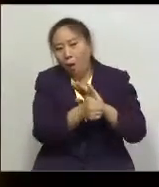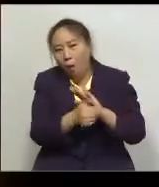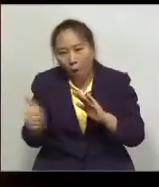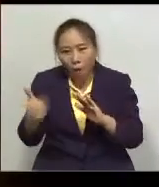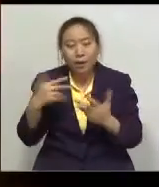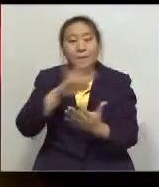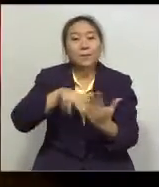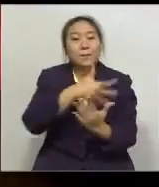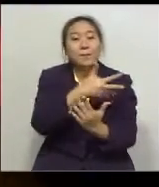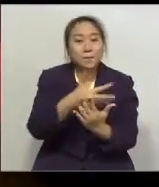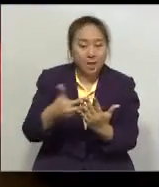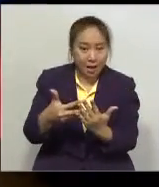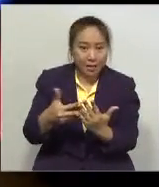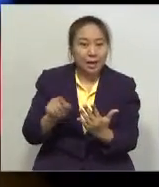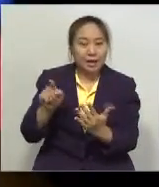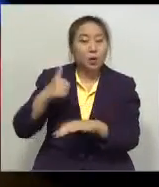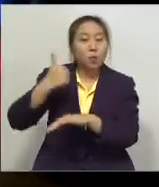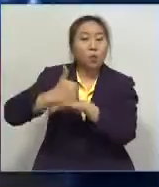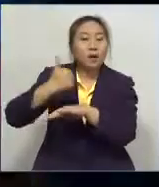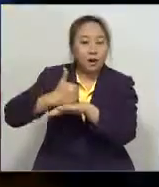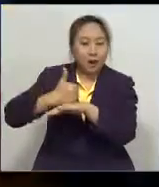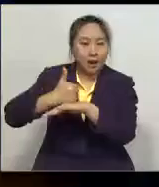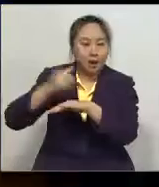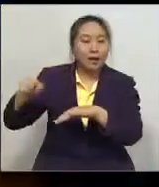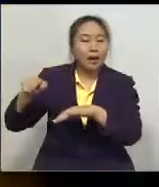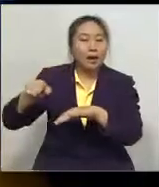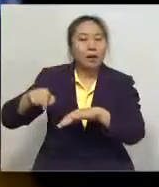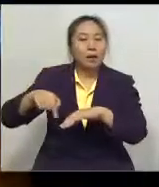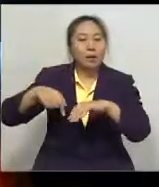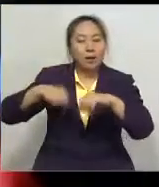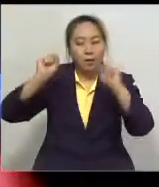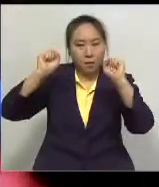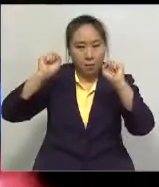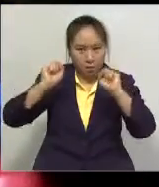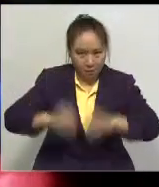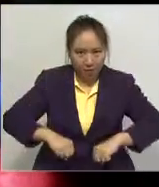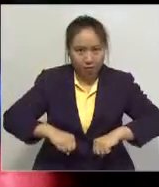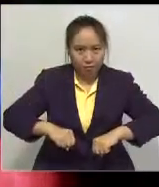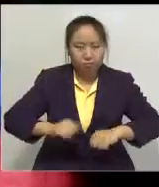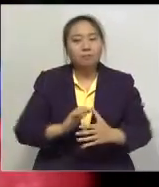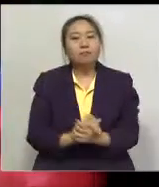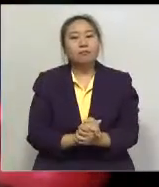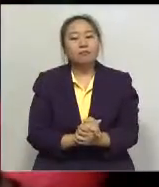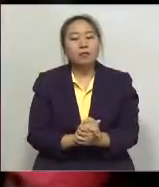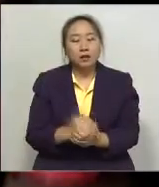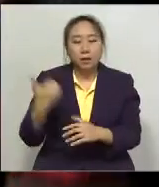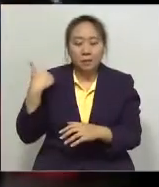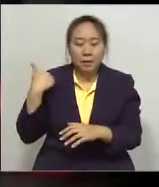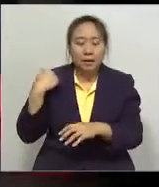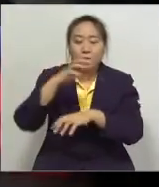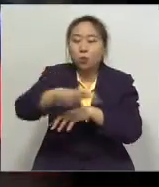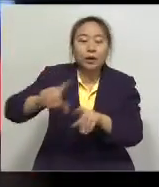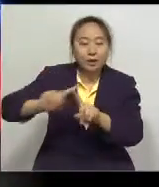ติจากผู้บัญชาการนะครับผบ.สอร.เนี่ยแล้วก็จากหน่วยเหนือน